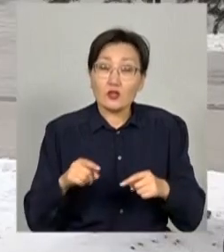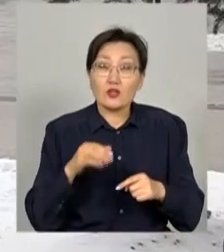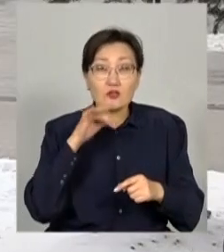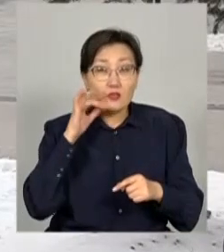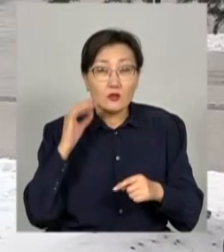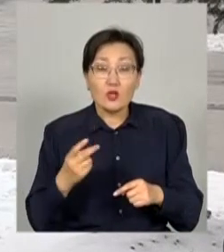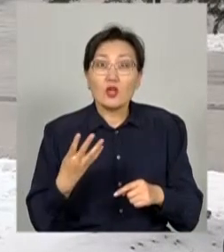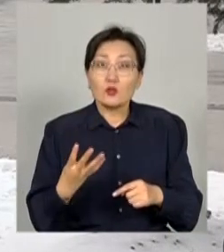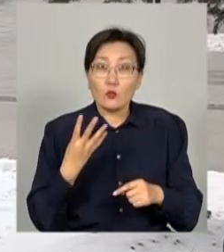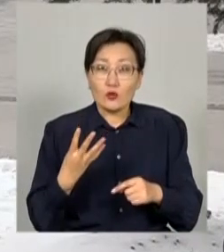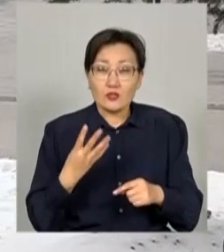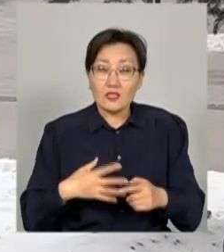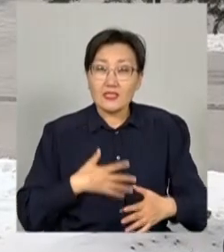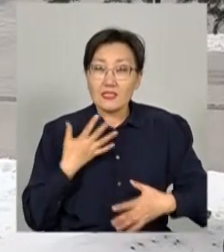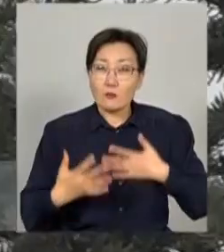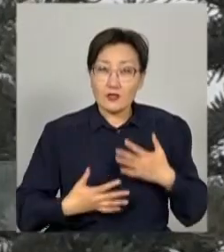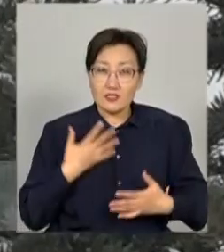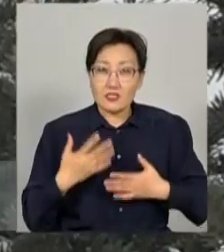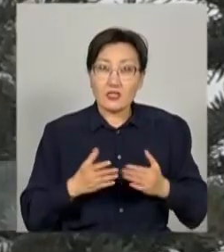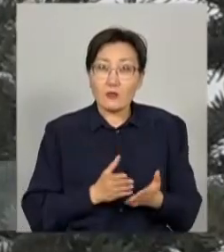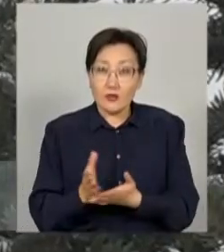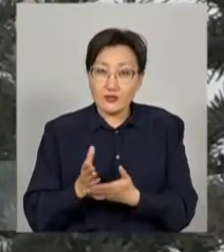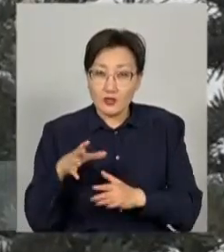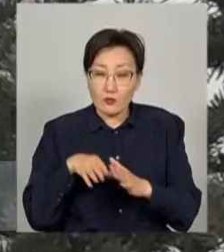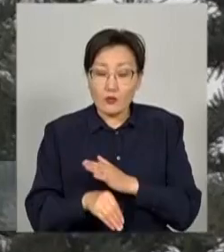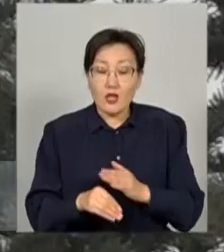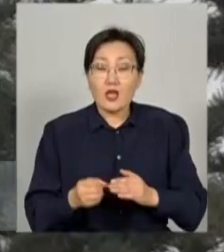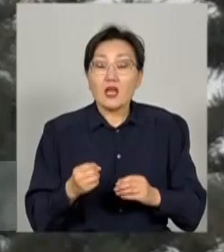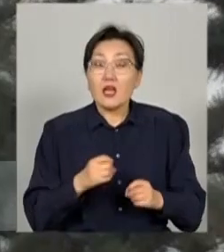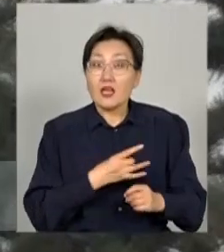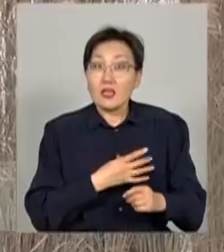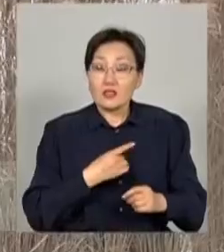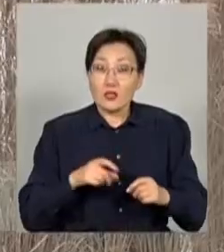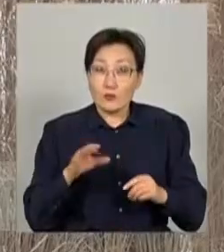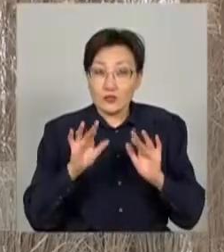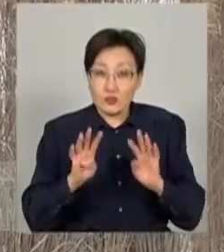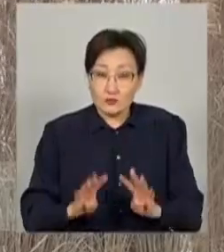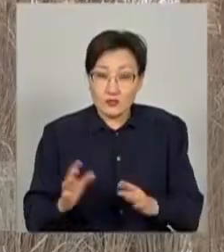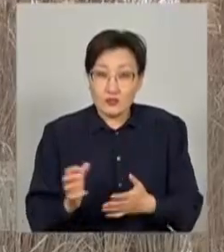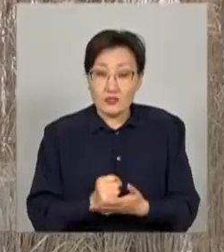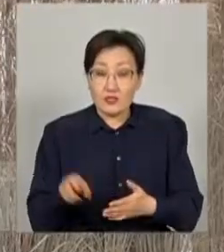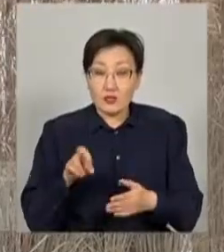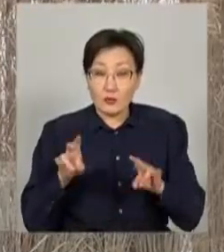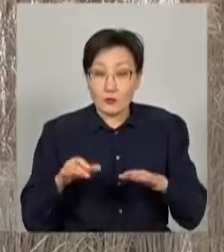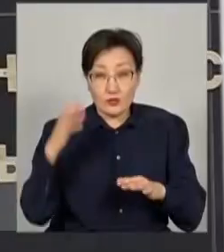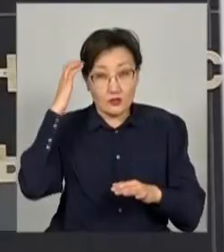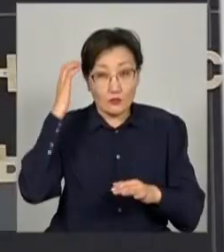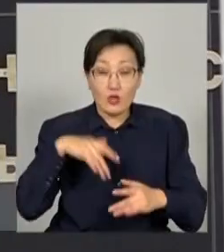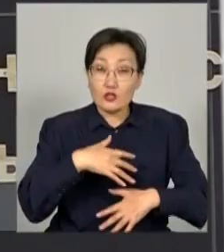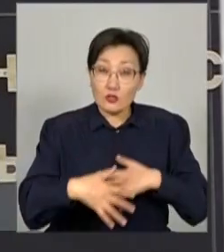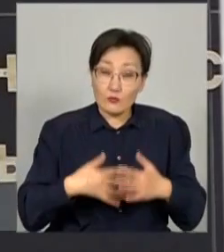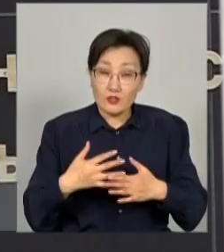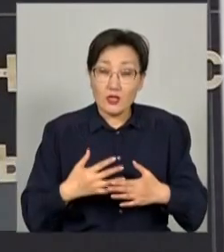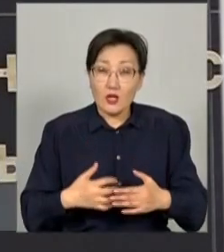төрт эмоционалды архитектуралық бөлікке бөлінген. Атап айтқанда ақшыл сұр түс бөлігі еңсеруді, қара түс қаңтар оқиғасы кезіндегі дүрбелең мен